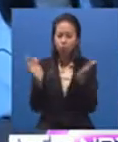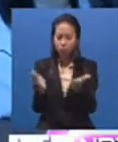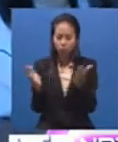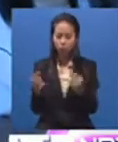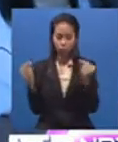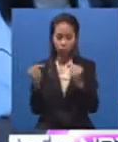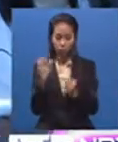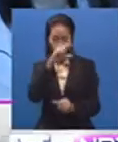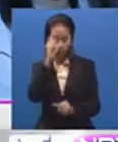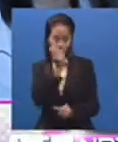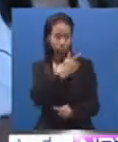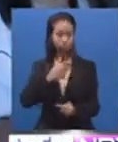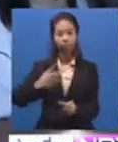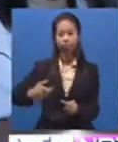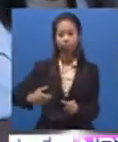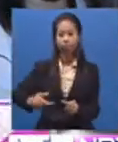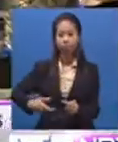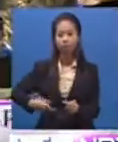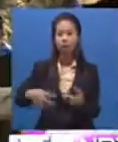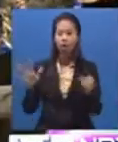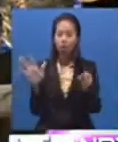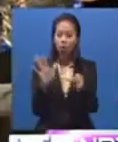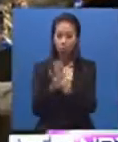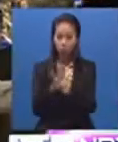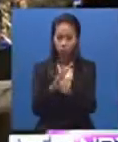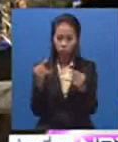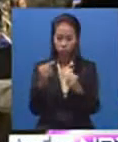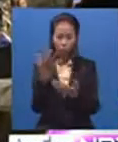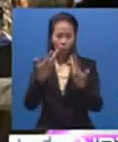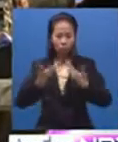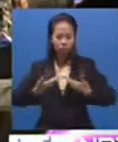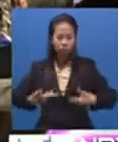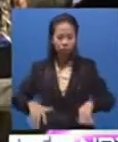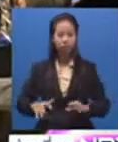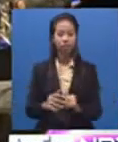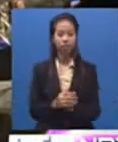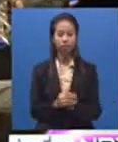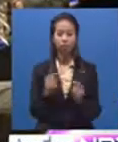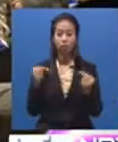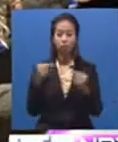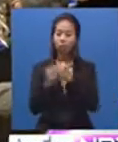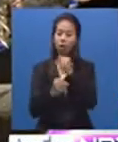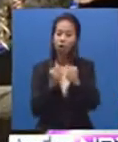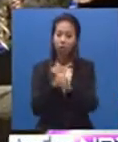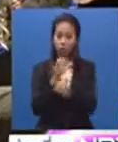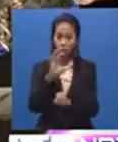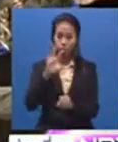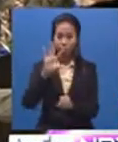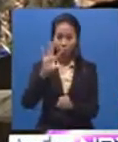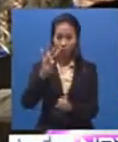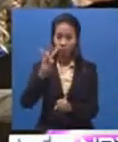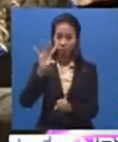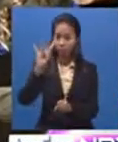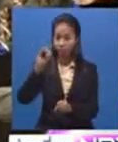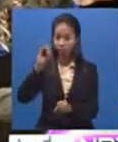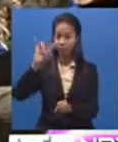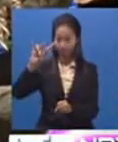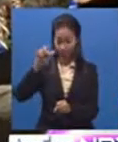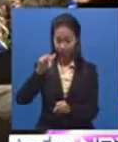พระเจ้าอยู่หัวเนื่องในโอกาสมหามงคลเฉลิมพระชนมพรรษา 81พรรษา 5ธันวาคม